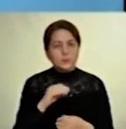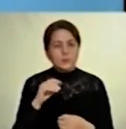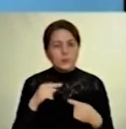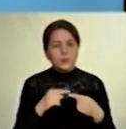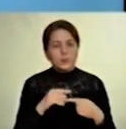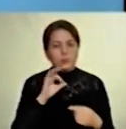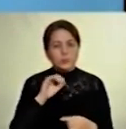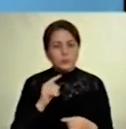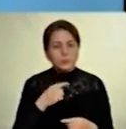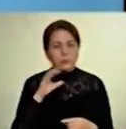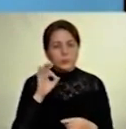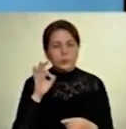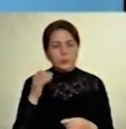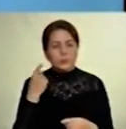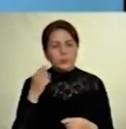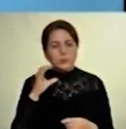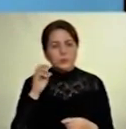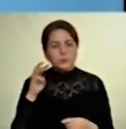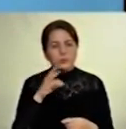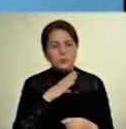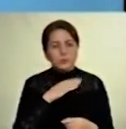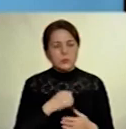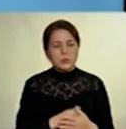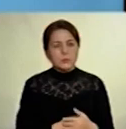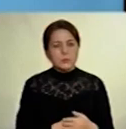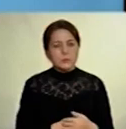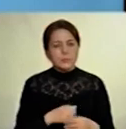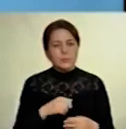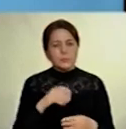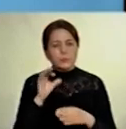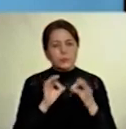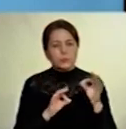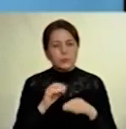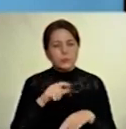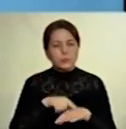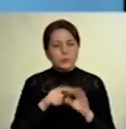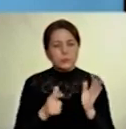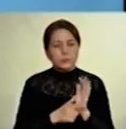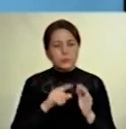aniqligi 0.1 santimetrga teng bo'lgan aniqlikda o'lcham